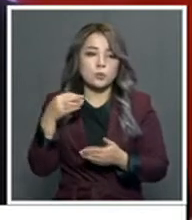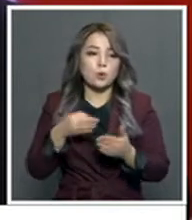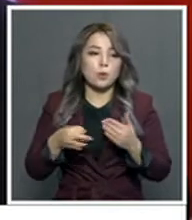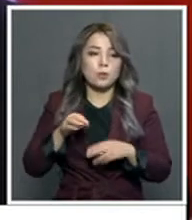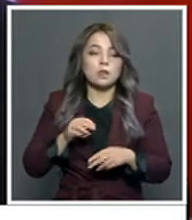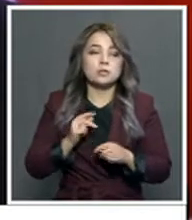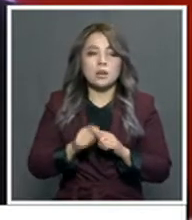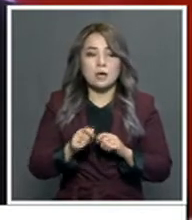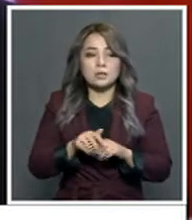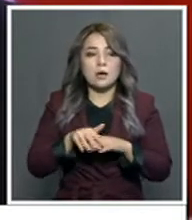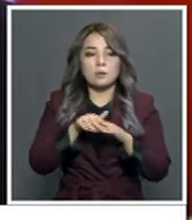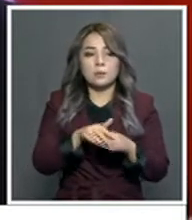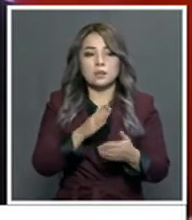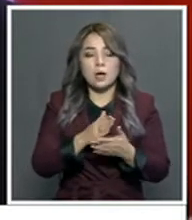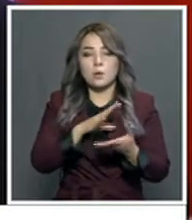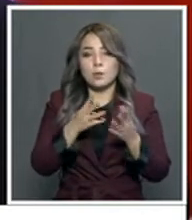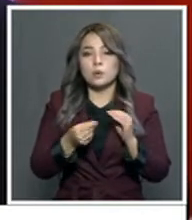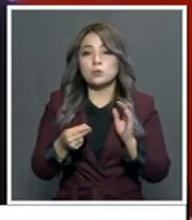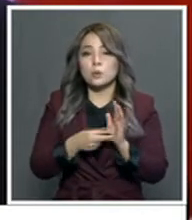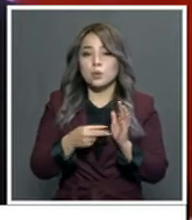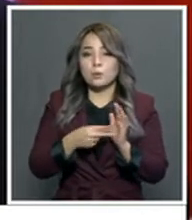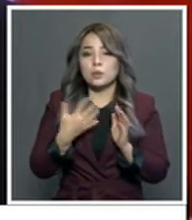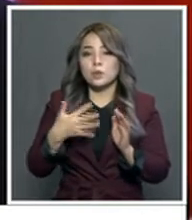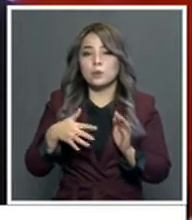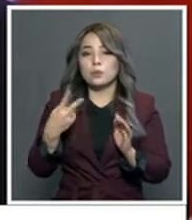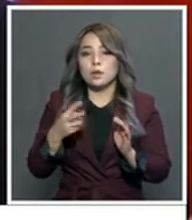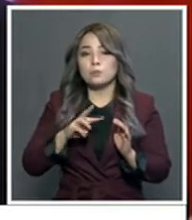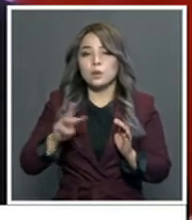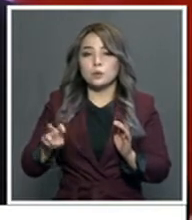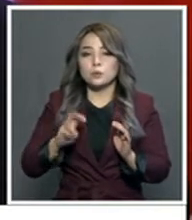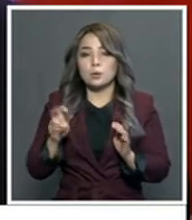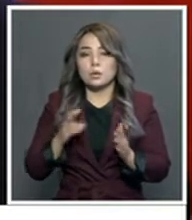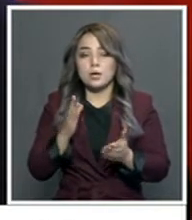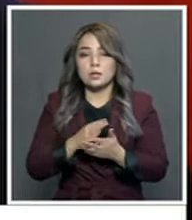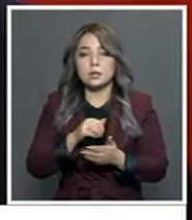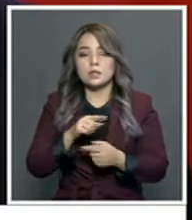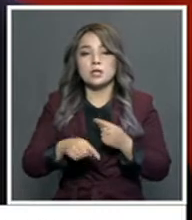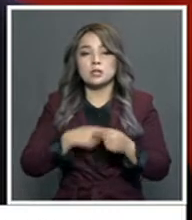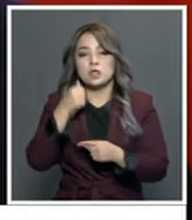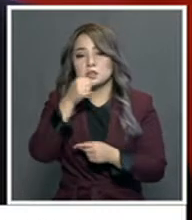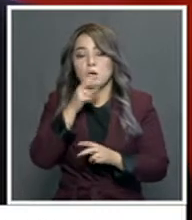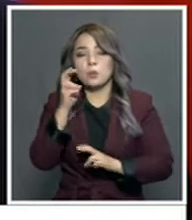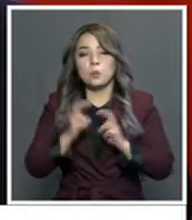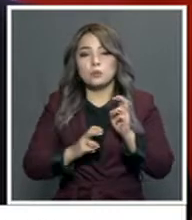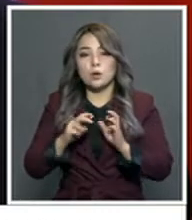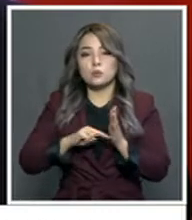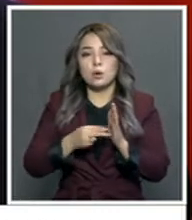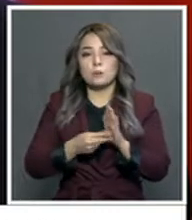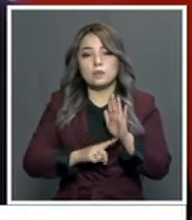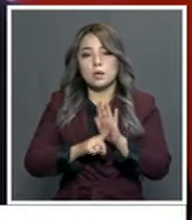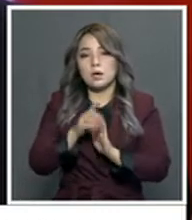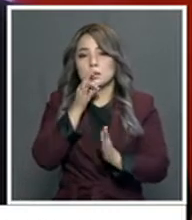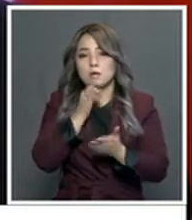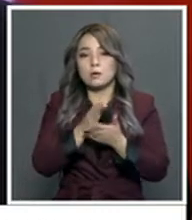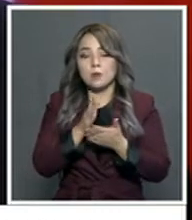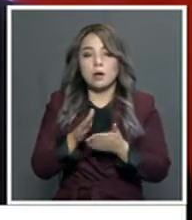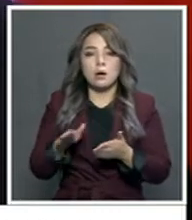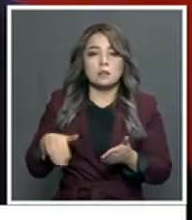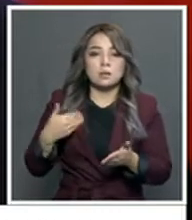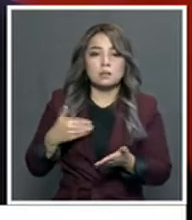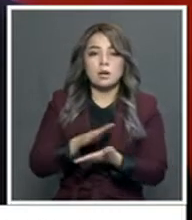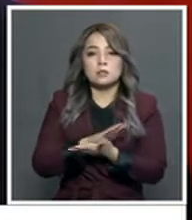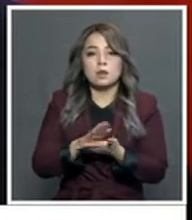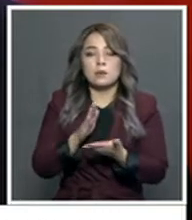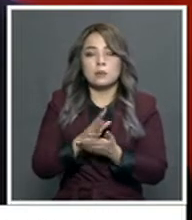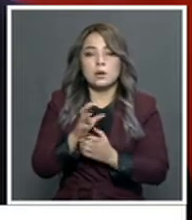салатын инвестициямыздың жалпы сомасы 52 миллион доллар. Келесі жылдан бастап өндіріске кірісуді жоспарлап отырмыз. Органикалық таза